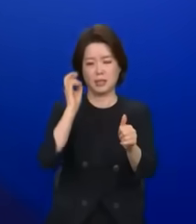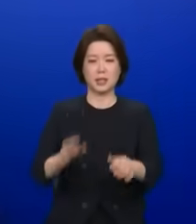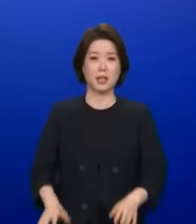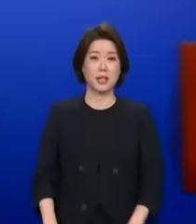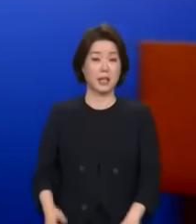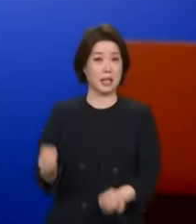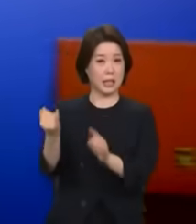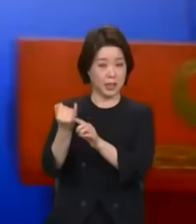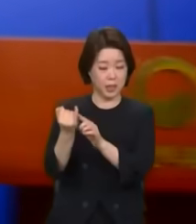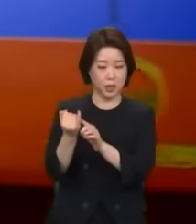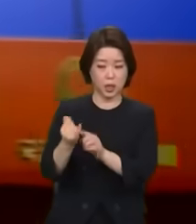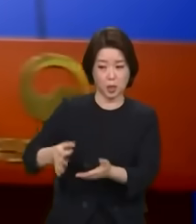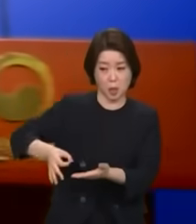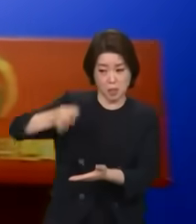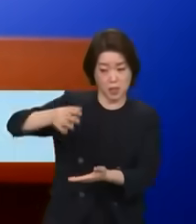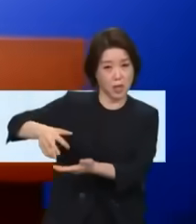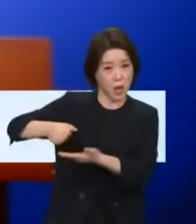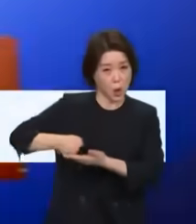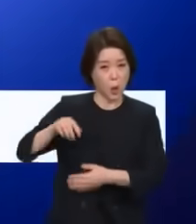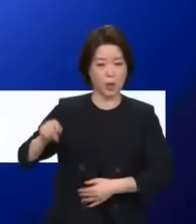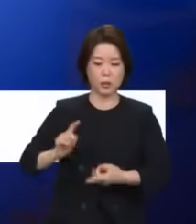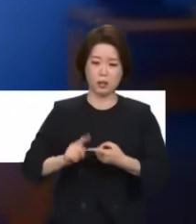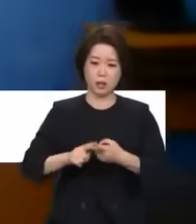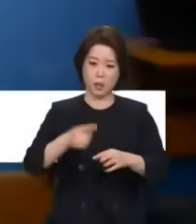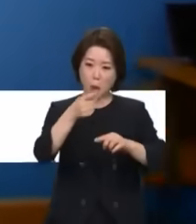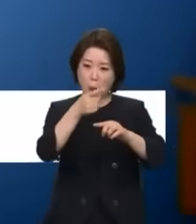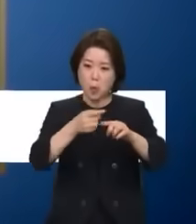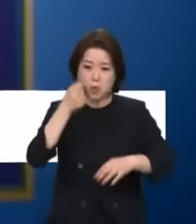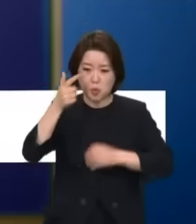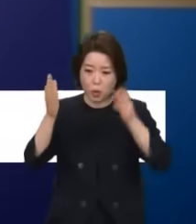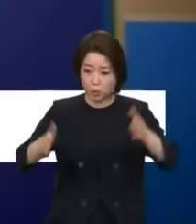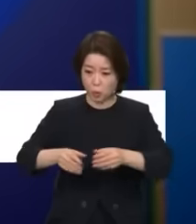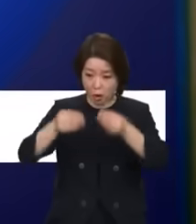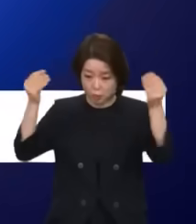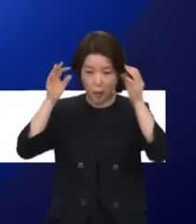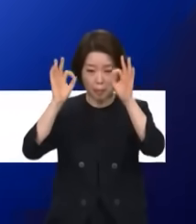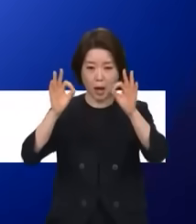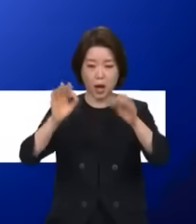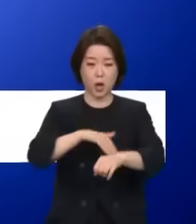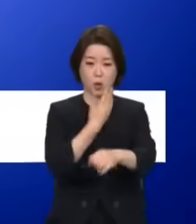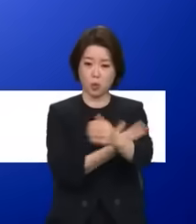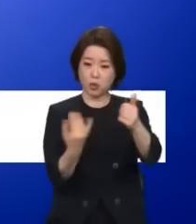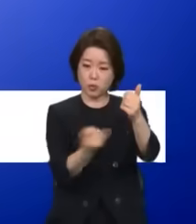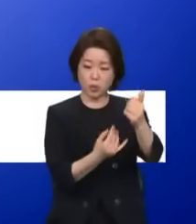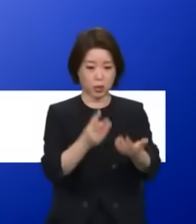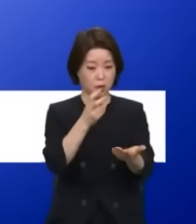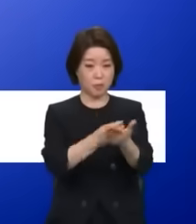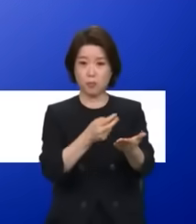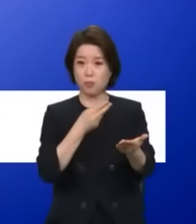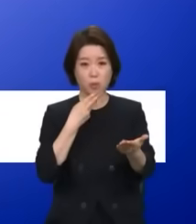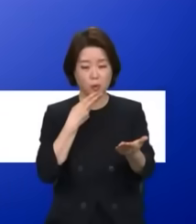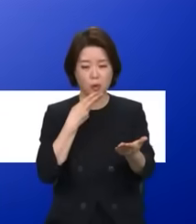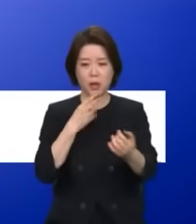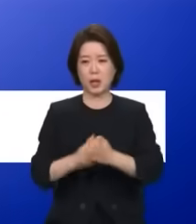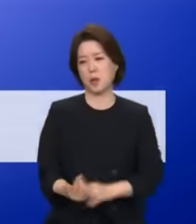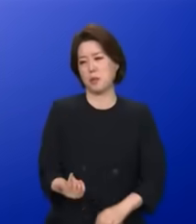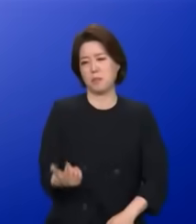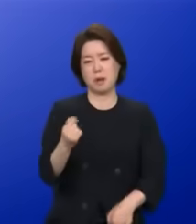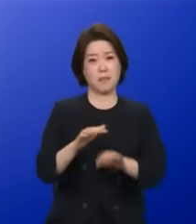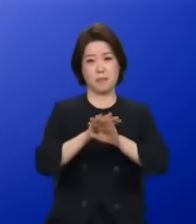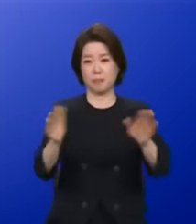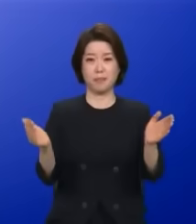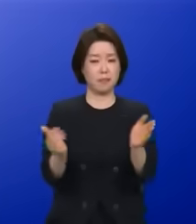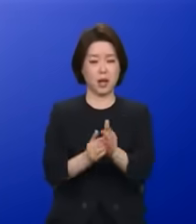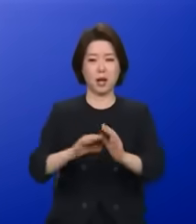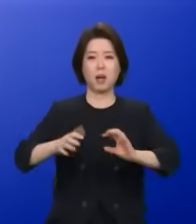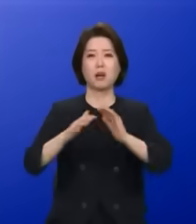여사의 명품백 수수 의혹을 반년이나 들여다본 권익위가 관련 규정이 없다는 이유로 사건을 종결 처리한 게 국민 정서에